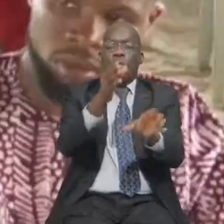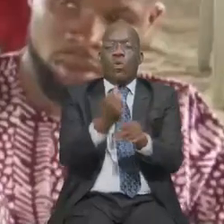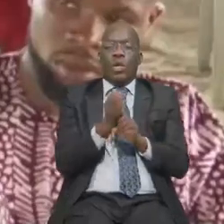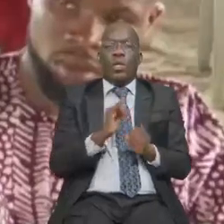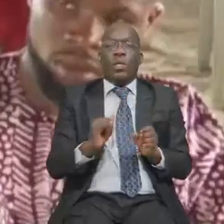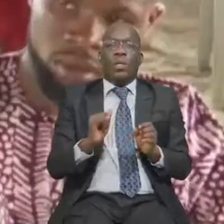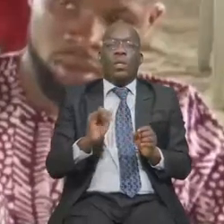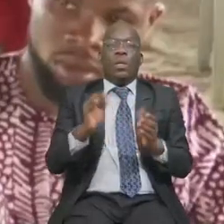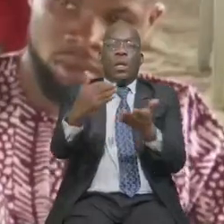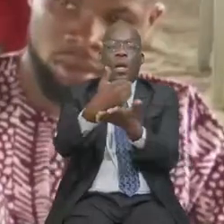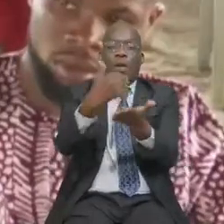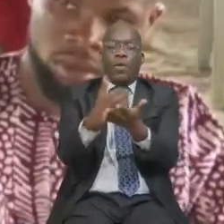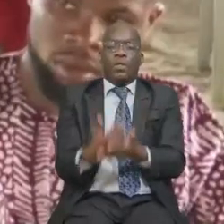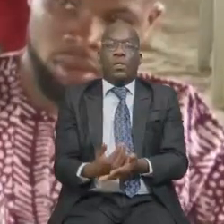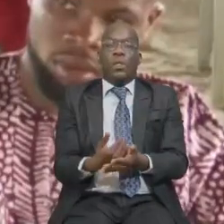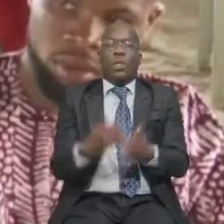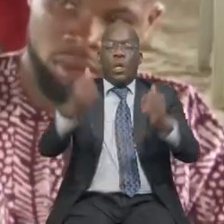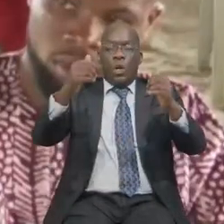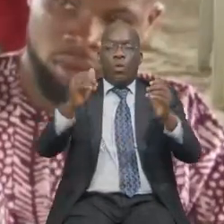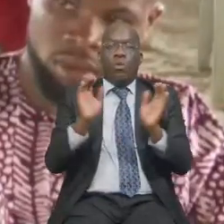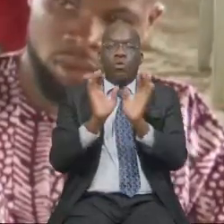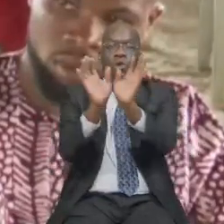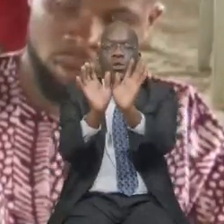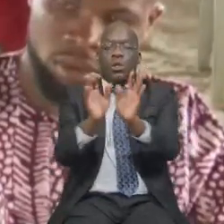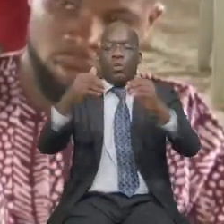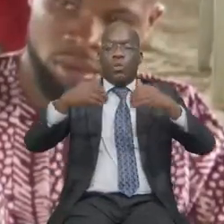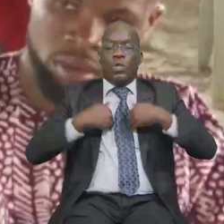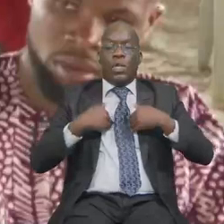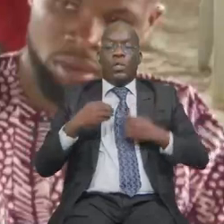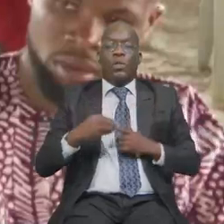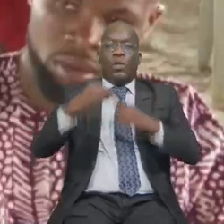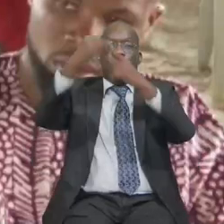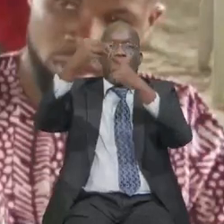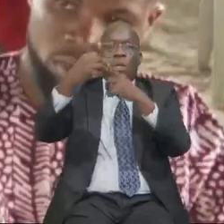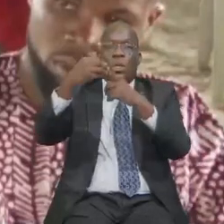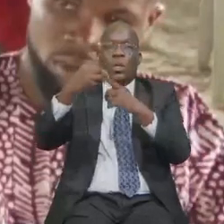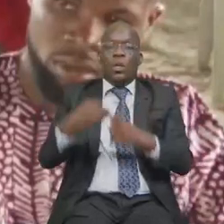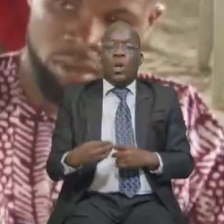Élève, possède l'espérance unique et durable.